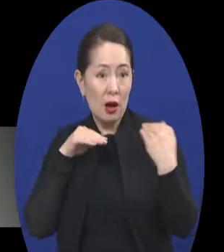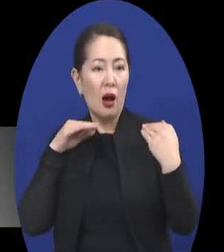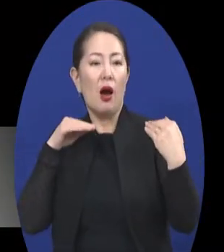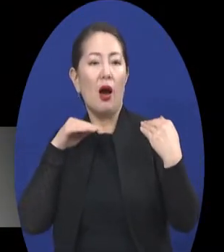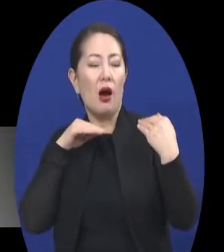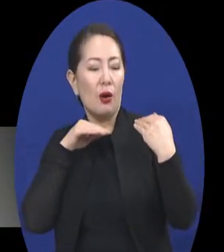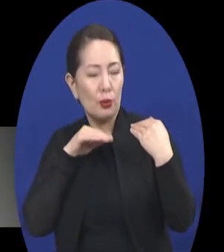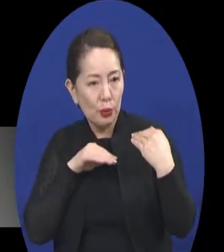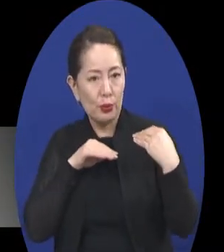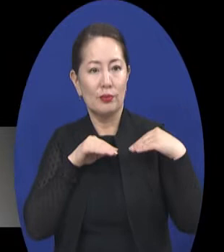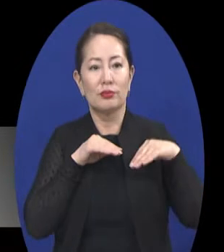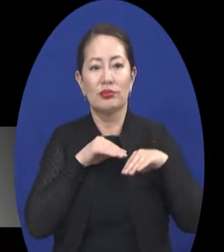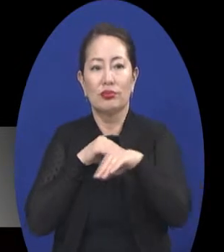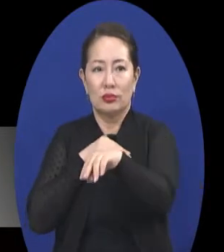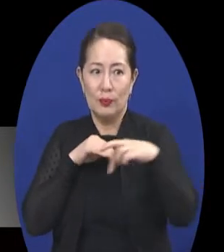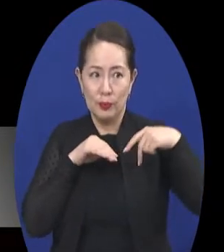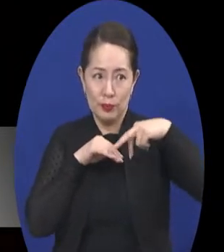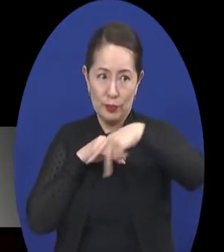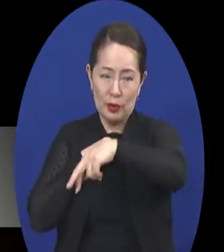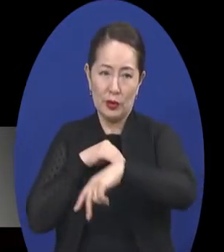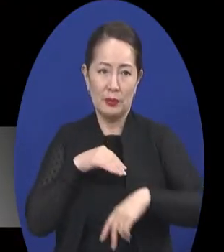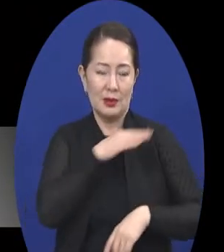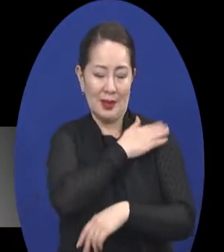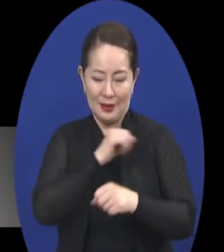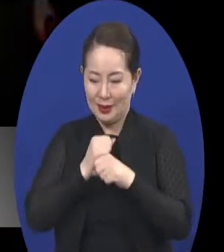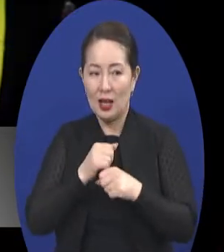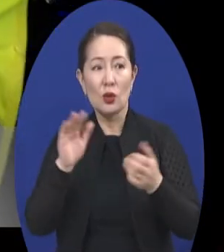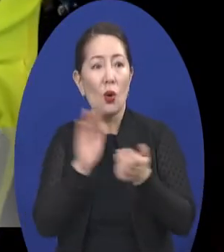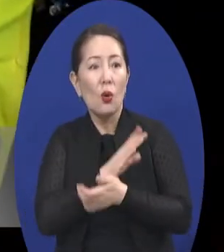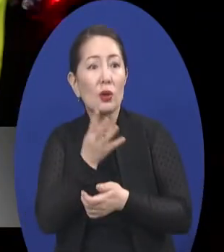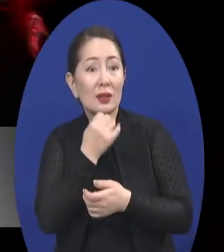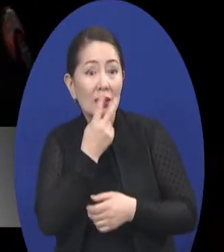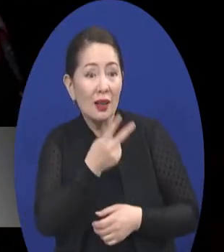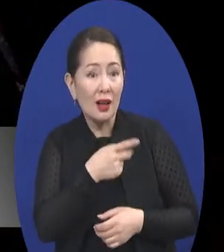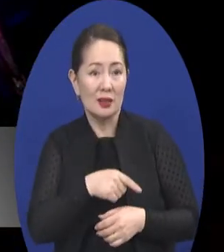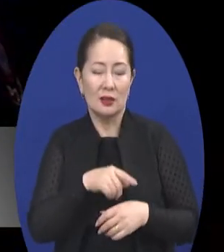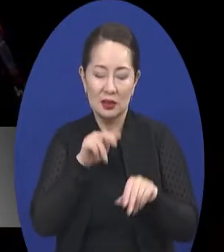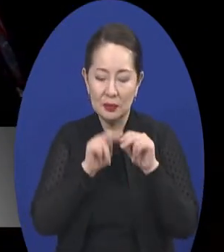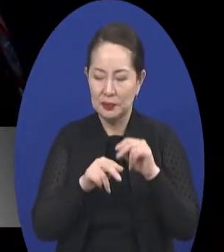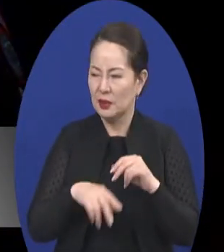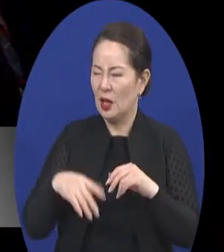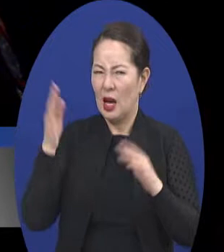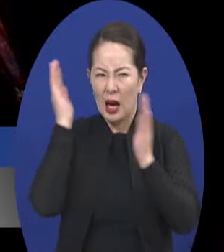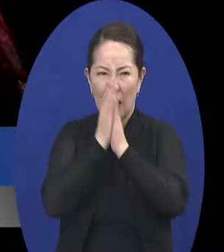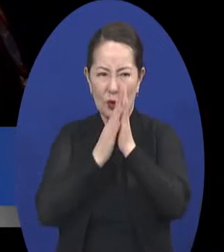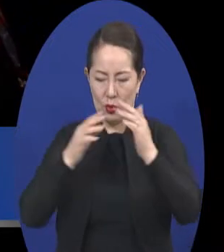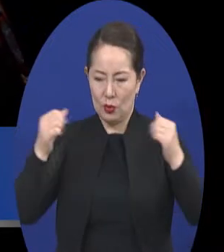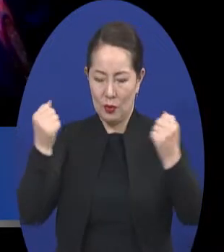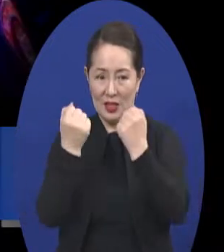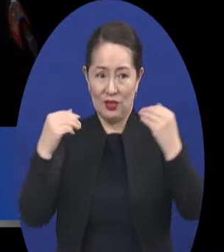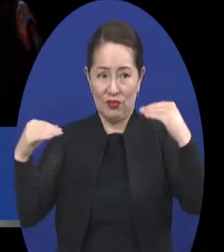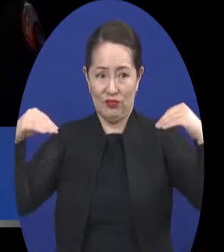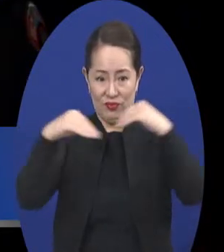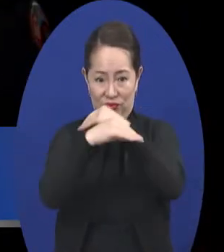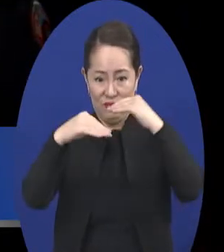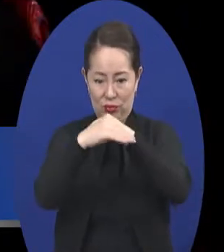харуулах юм боломжтой юм байна. За яг одоо энд тээврийн цагдаагийн албаныхан хурд хэмжиж байна. Харанхуй үед одоо зам хөдлөн гарч байгаа тохиолдолд одоо таны өмсөж байгаа